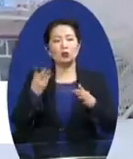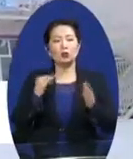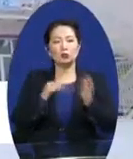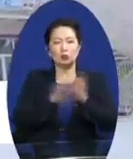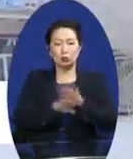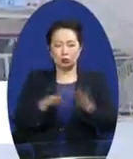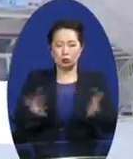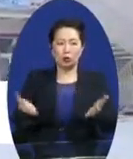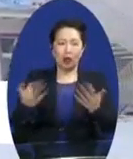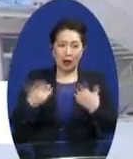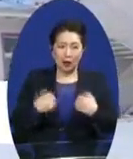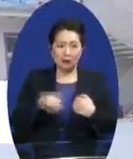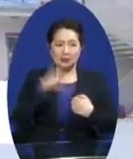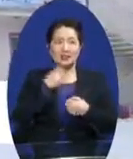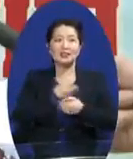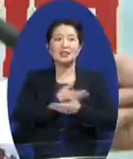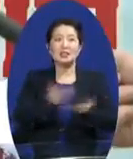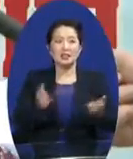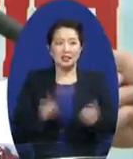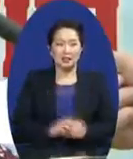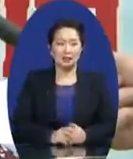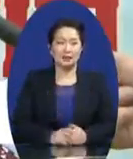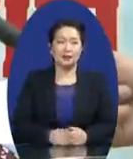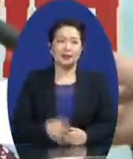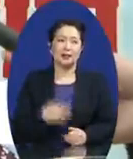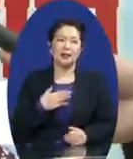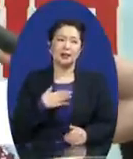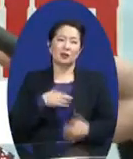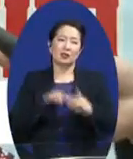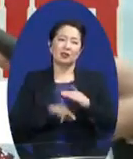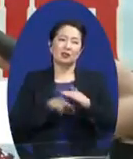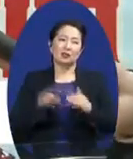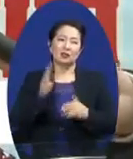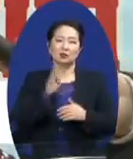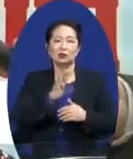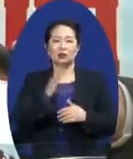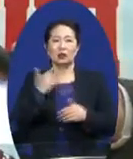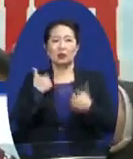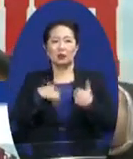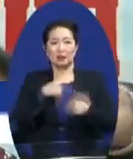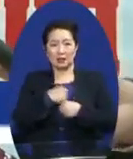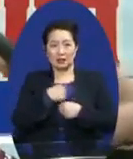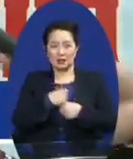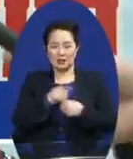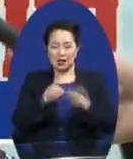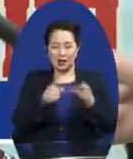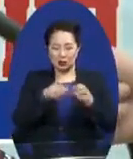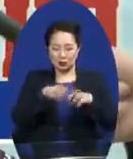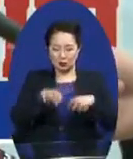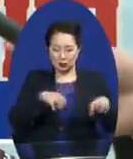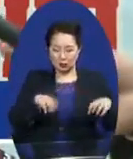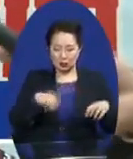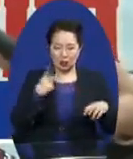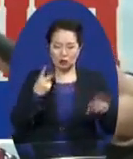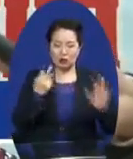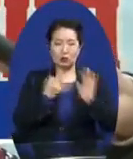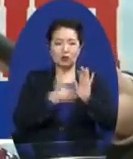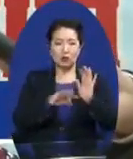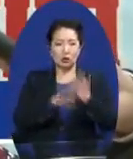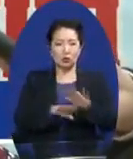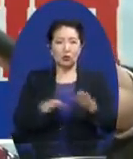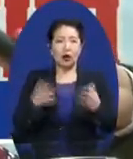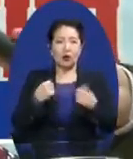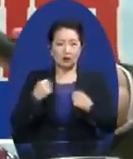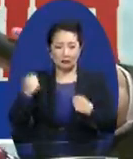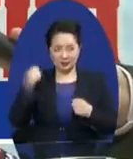хүүхэд хүлээн авсан гэдгээ хэллээ. За манай цэцэрлэг 45 багш ажилтнтай 11 бүлэгтэй 280 хүүхдийн хүчин